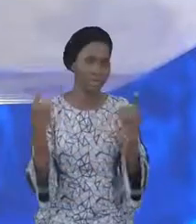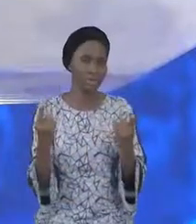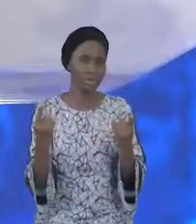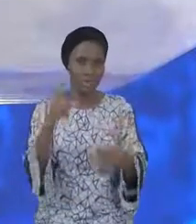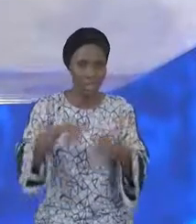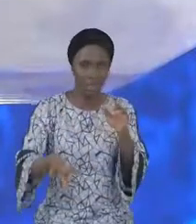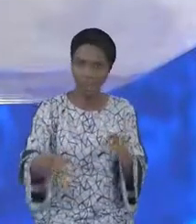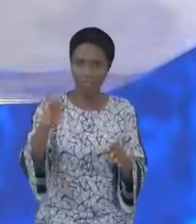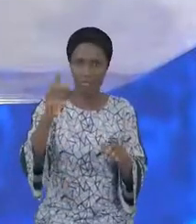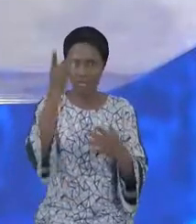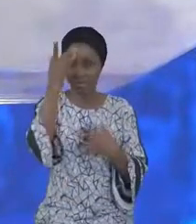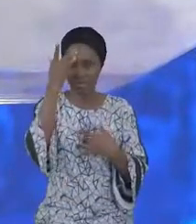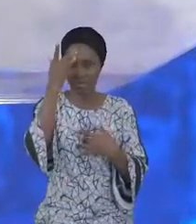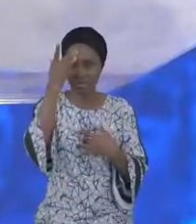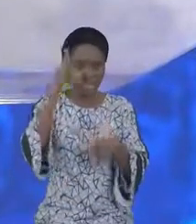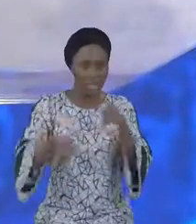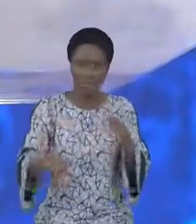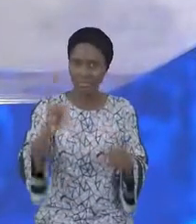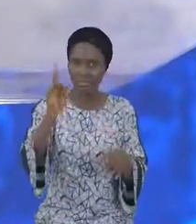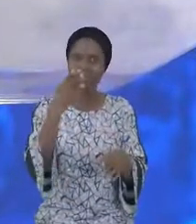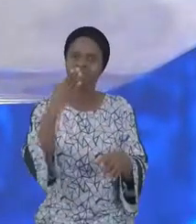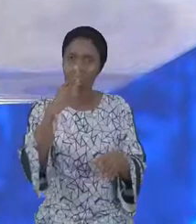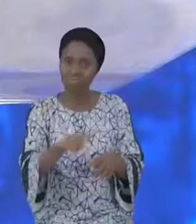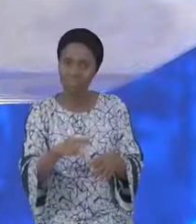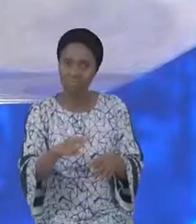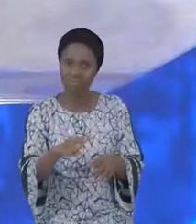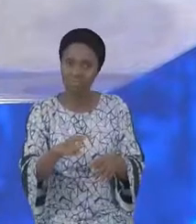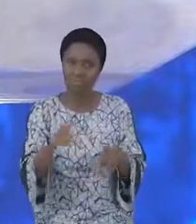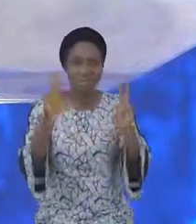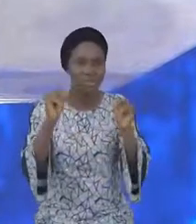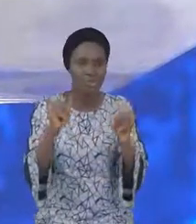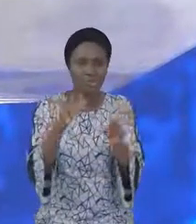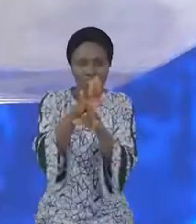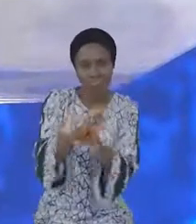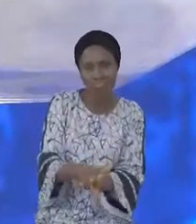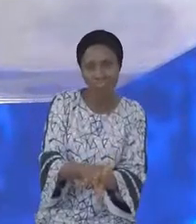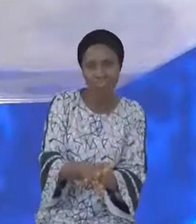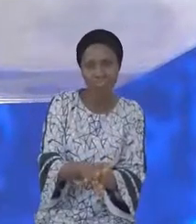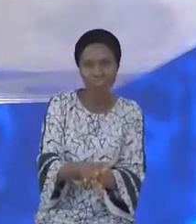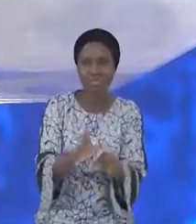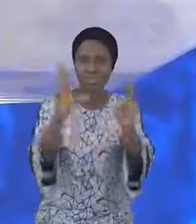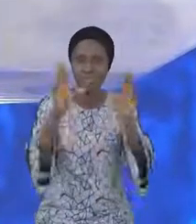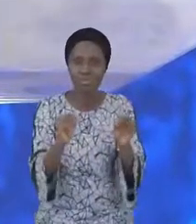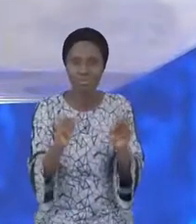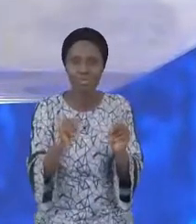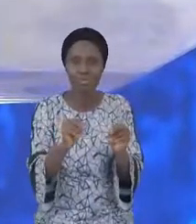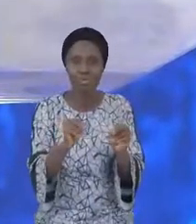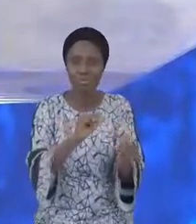maladie, pas de mal, pas d'oppression, pas